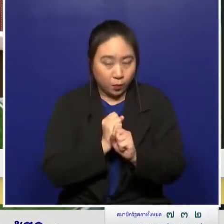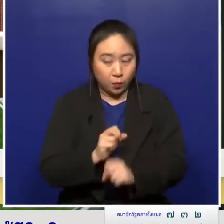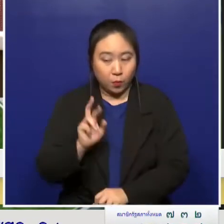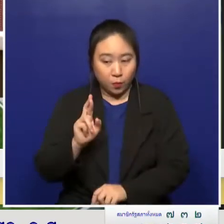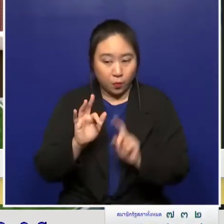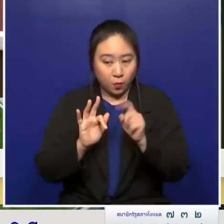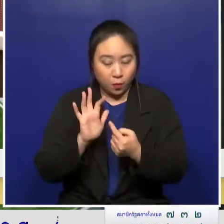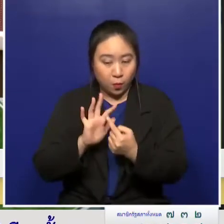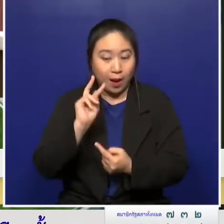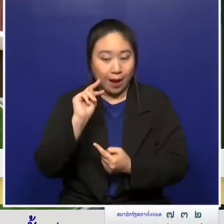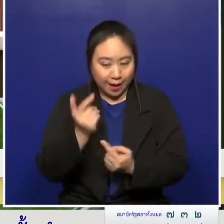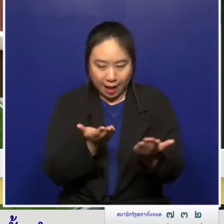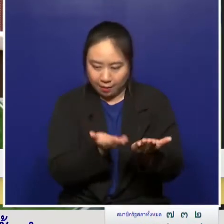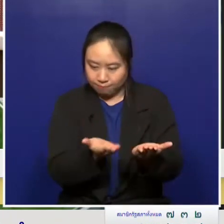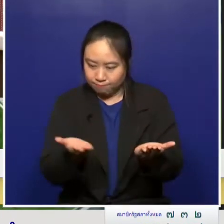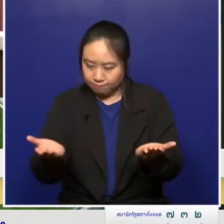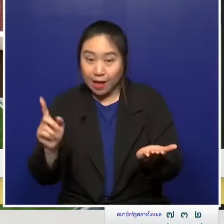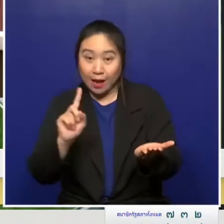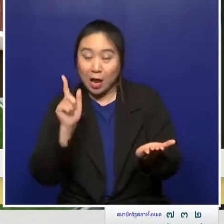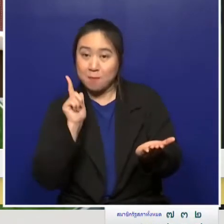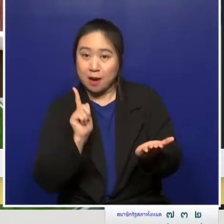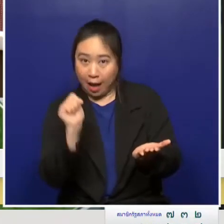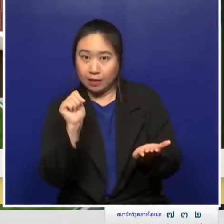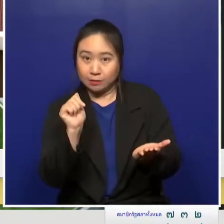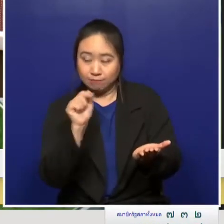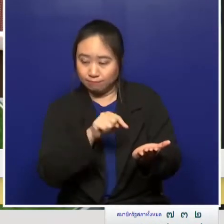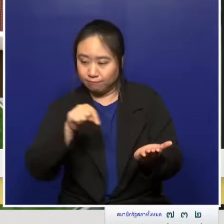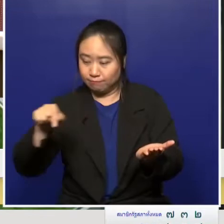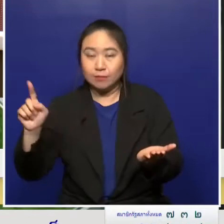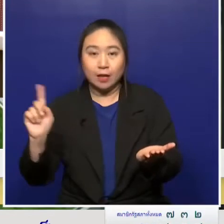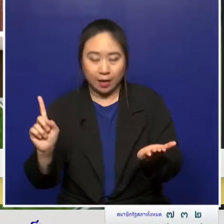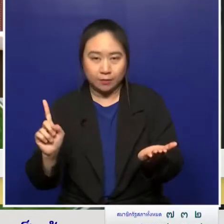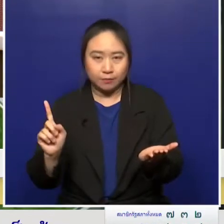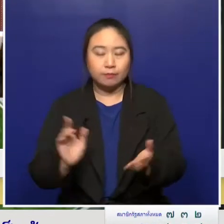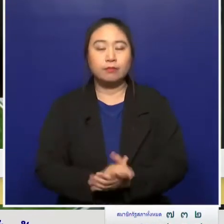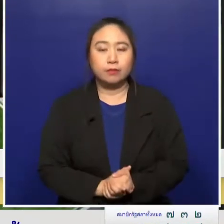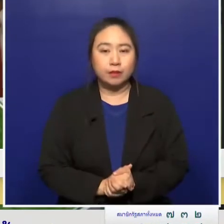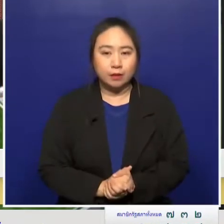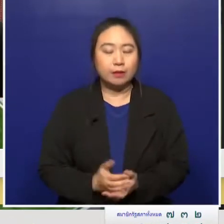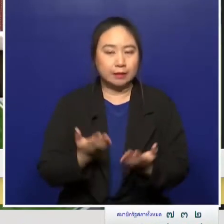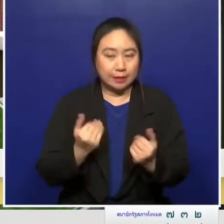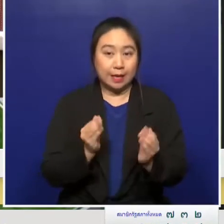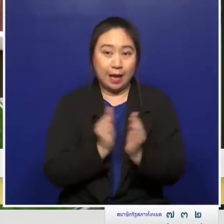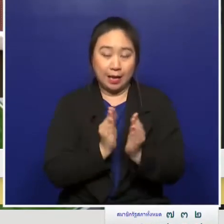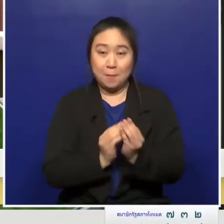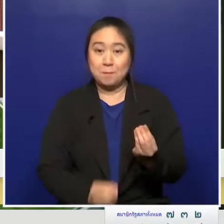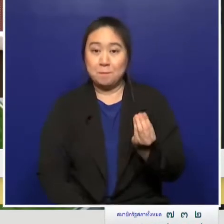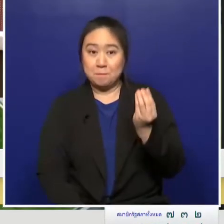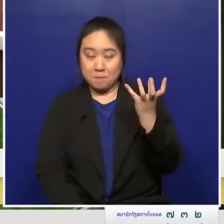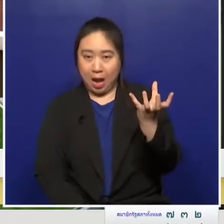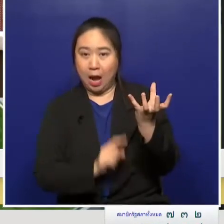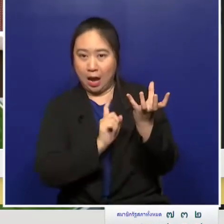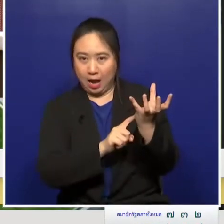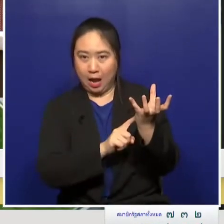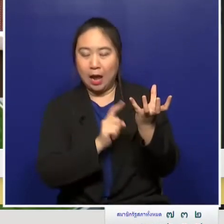ใดเป็นร่างหลักในการพิจารณาแน่นอนว่าเสียงข้างมากก็มักจะมีมติ